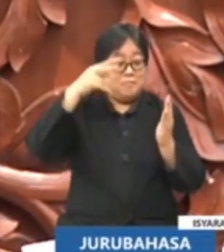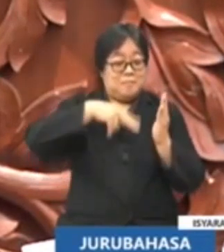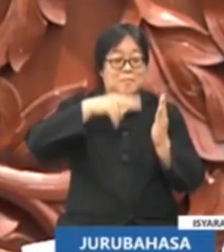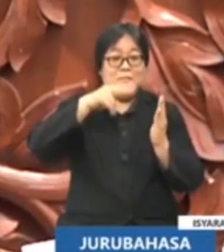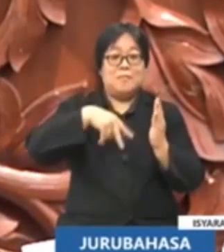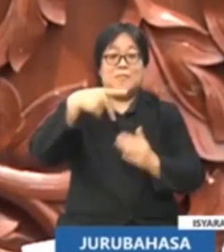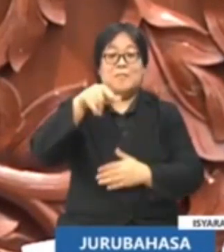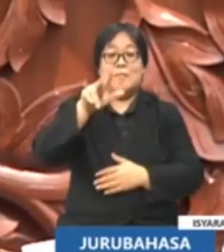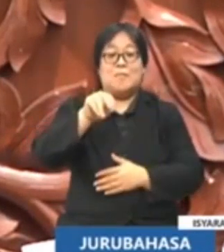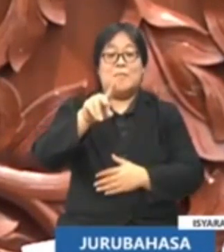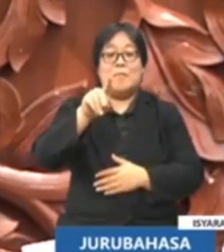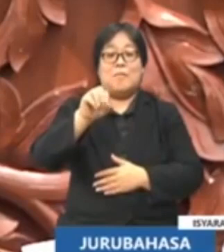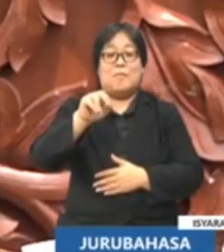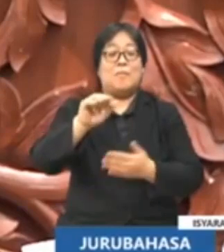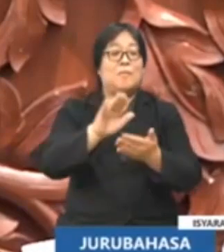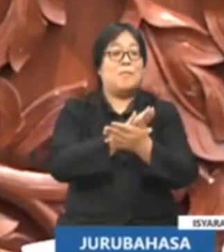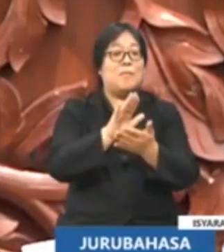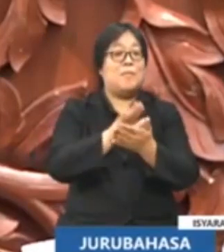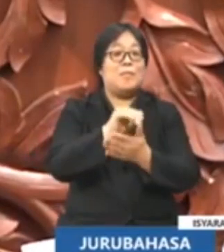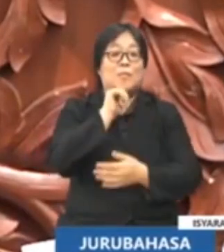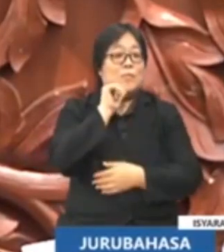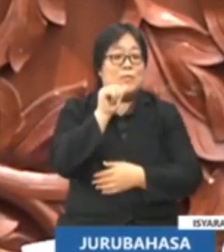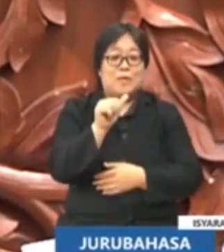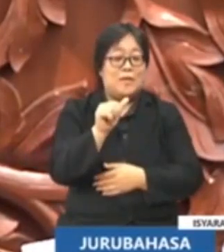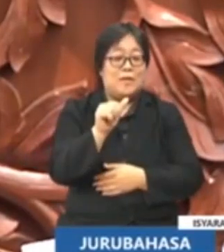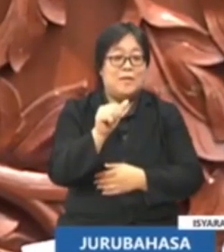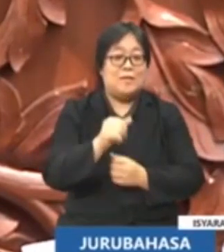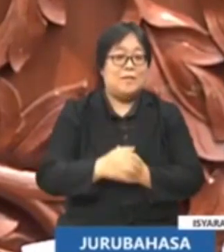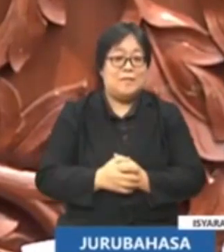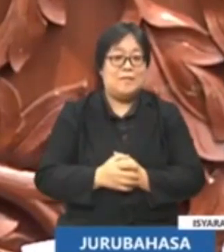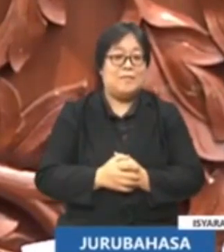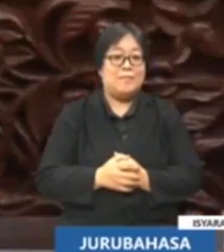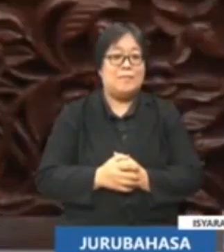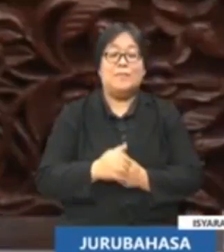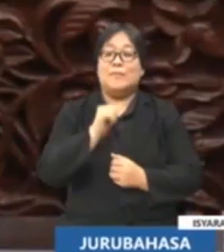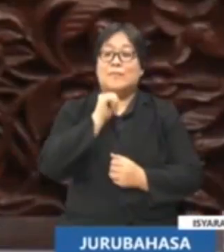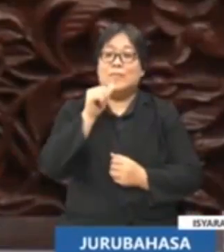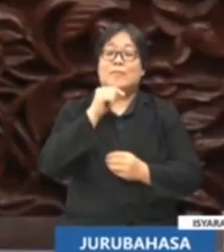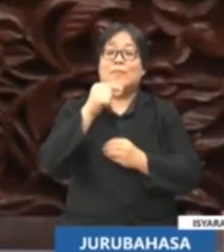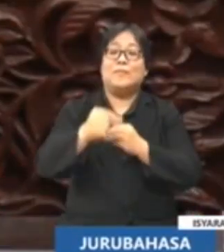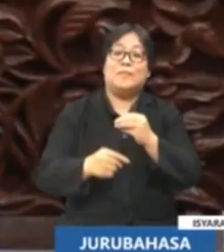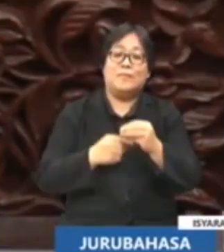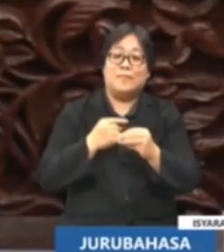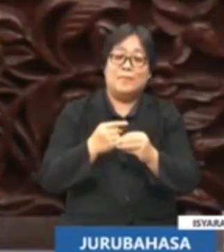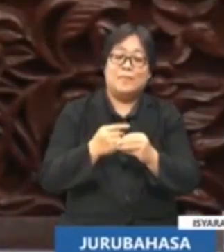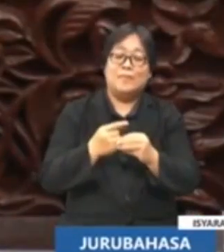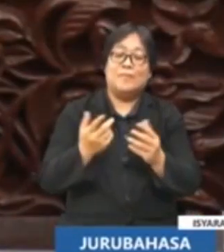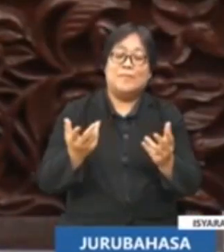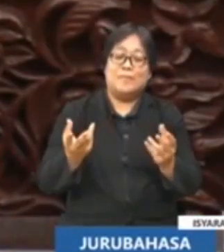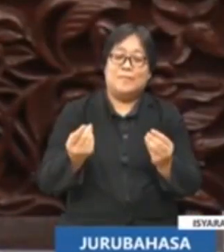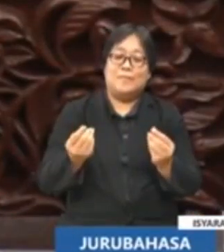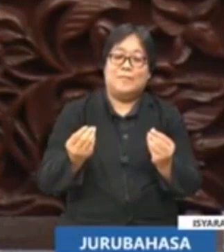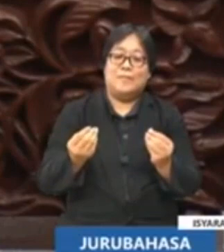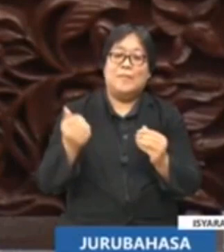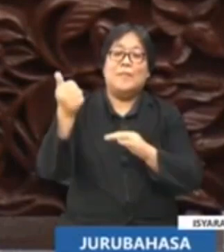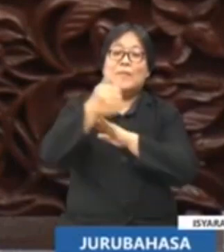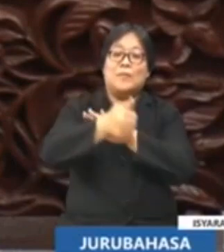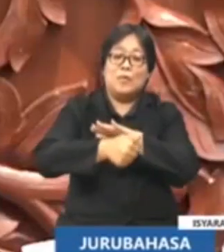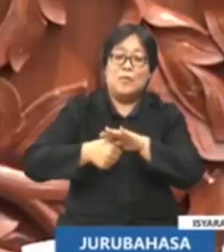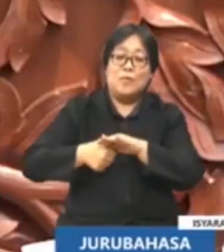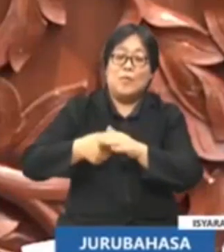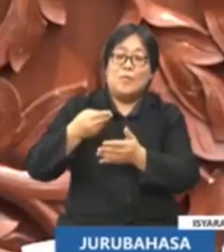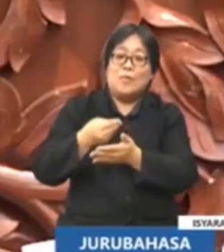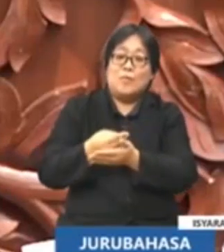Pandora bebas bukan mengenai Hai Bukalah mengenai apo tuh penyokan